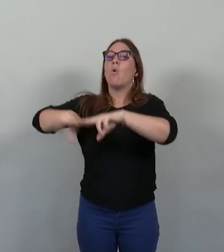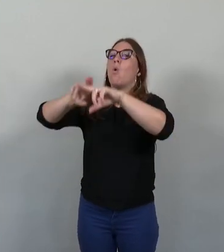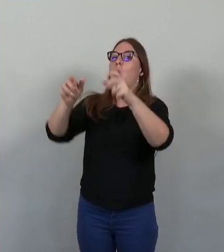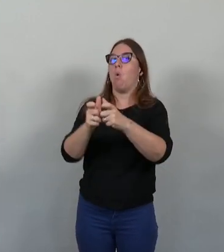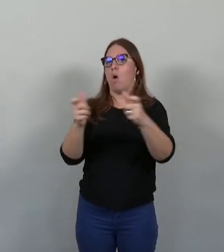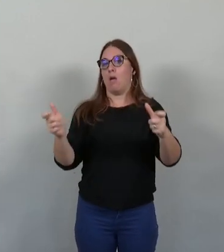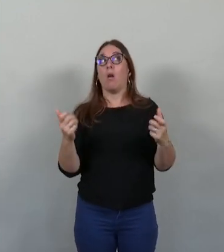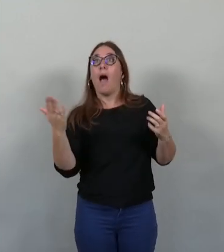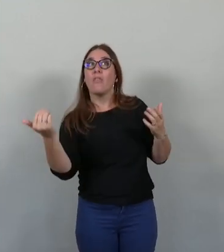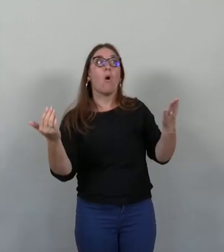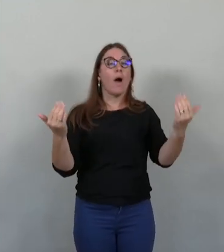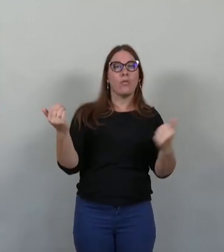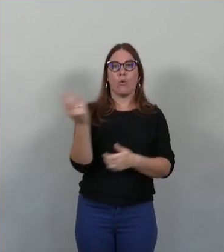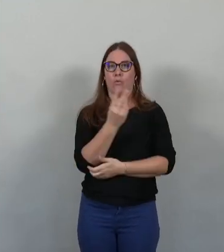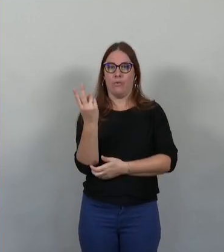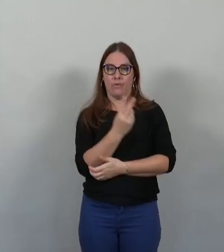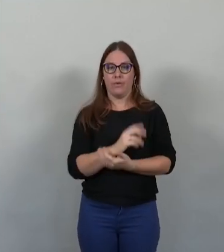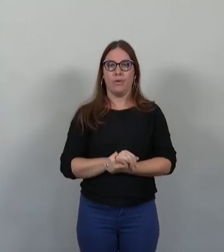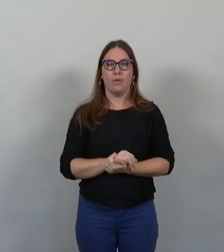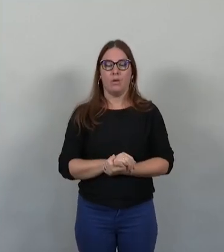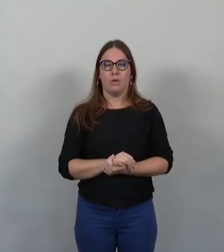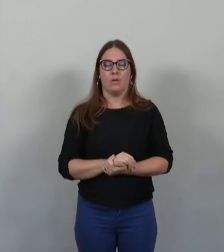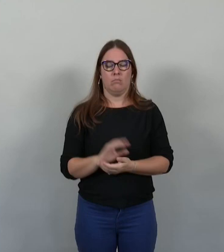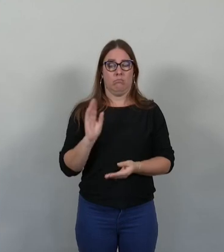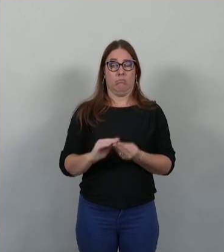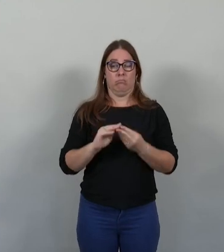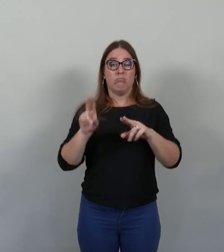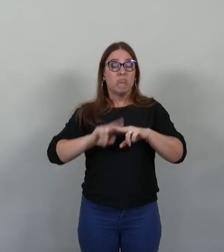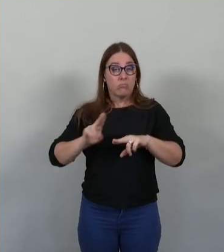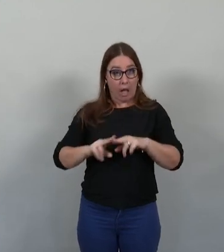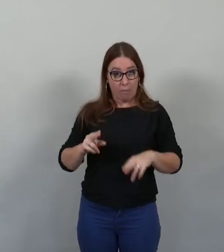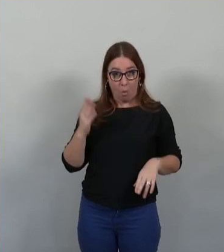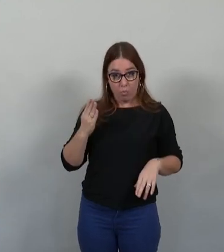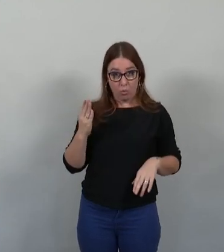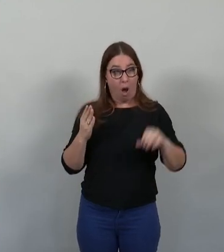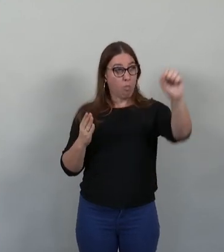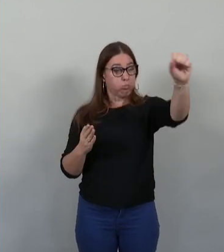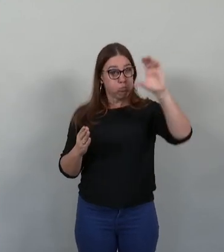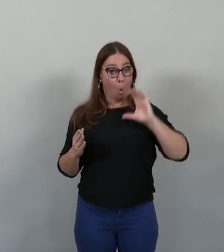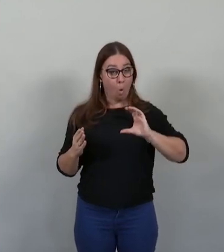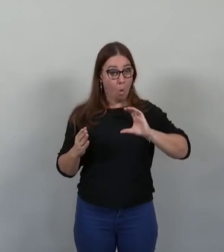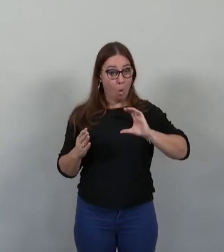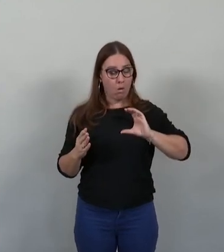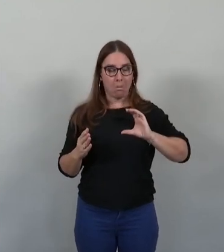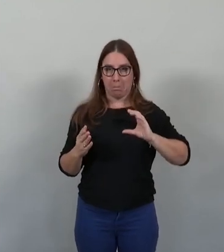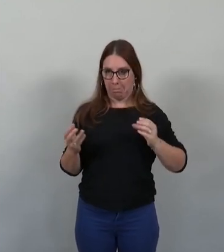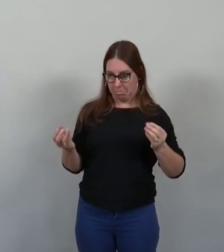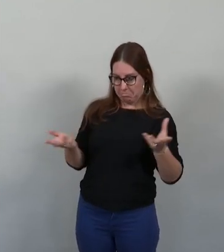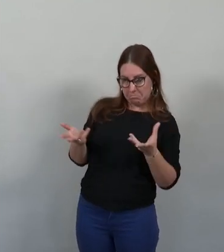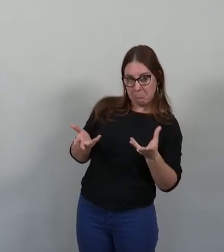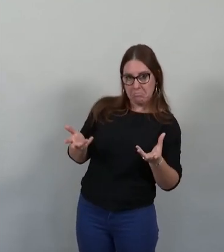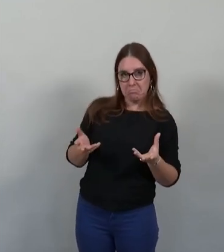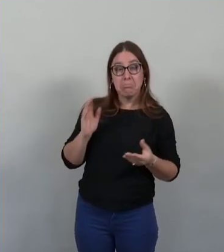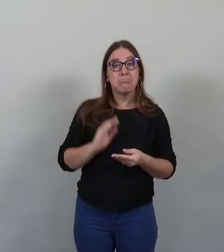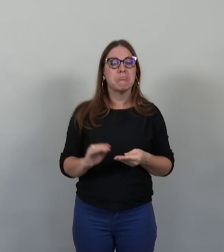travaux non non seulement on voit mal quel travaux nécessite un tel financement dans le cadre de cette école